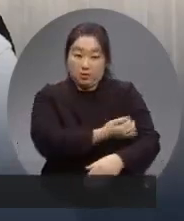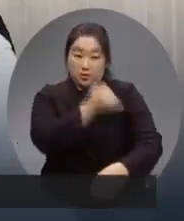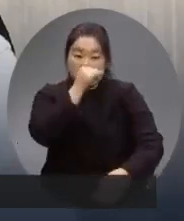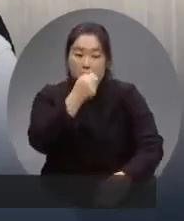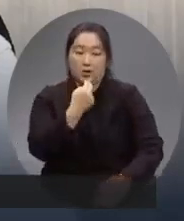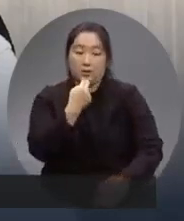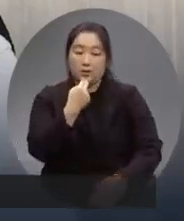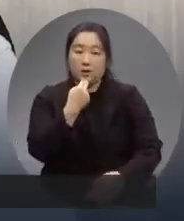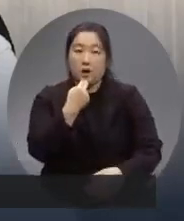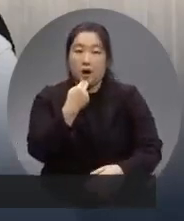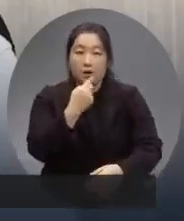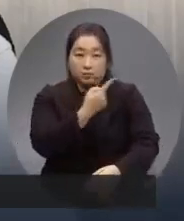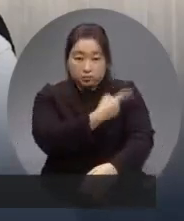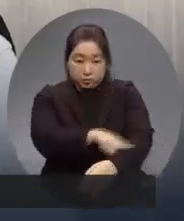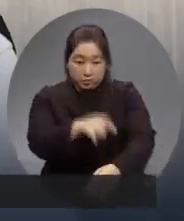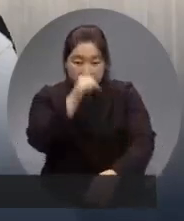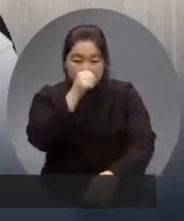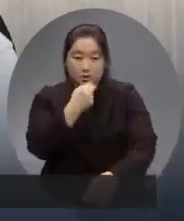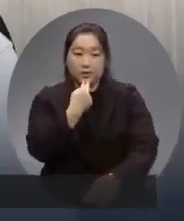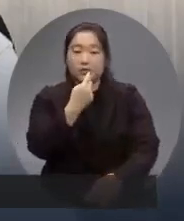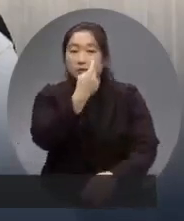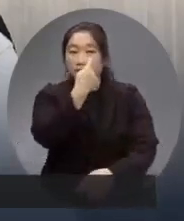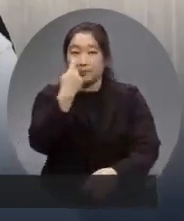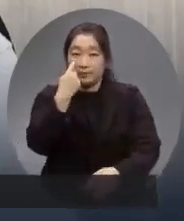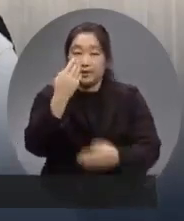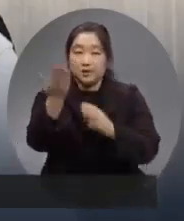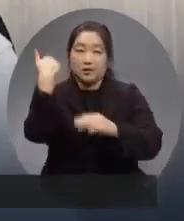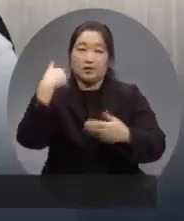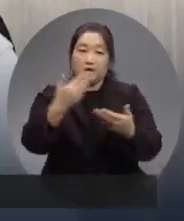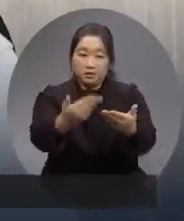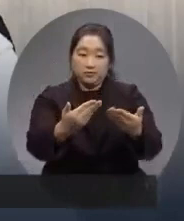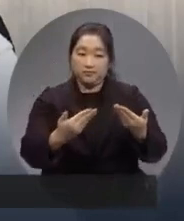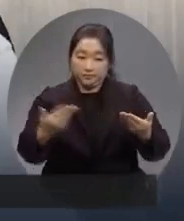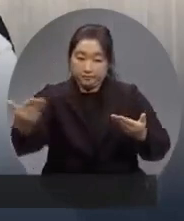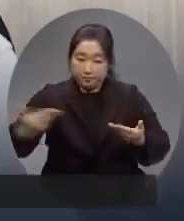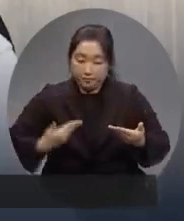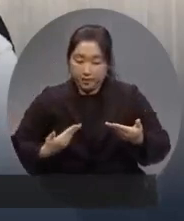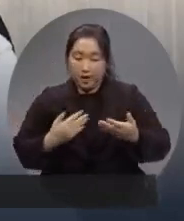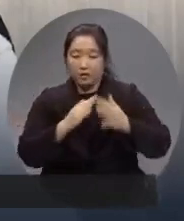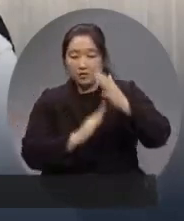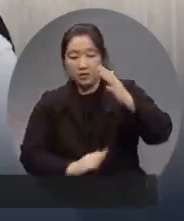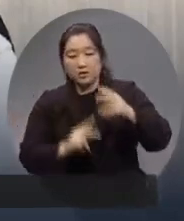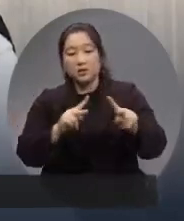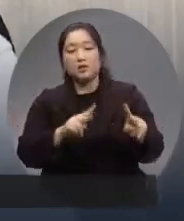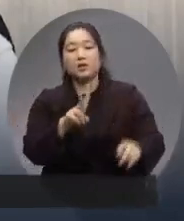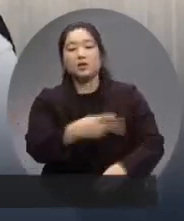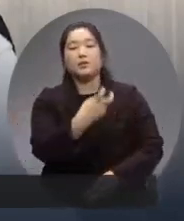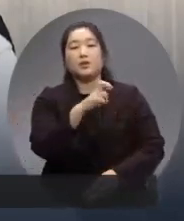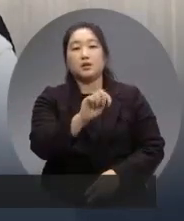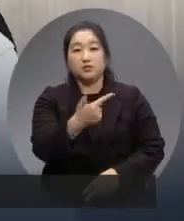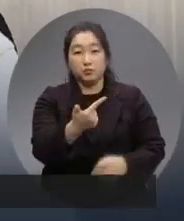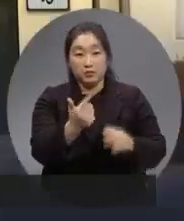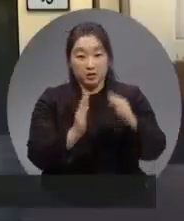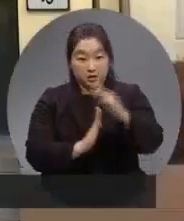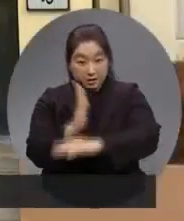사람인지 결격사유 조회를 한 뒤에 이전에 제출되었던 청구인 명부 미달 인수인 226명 이상이